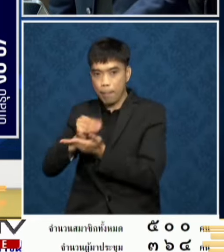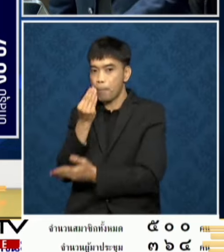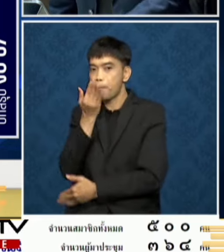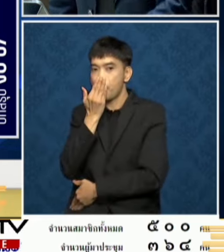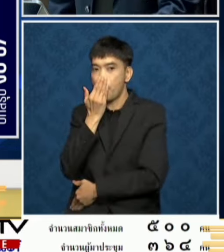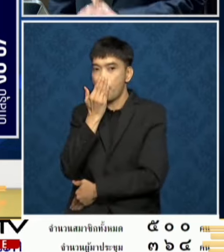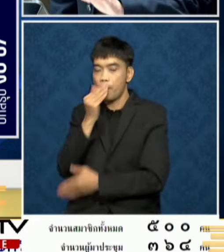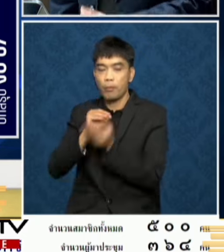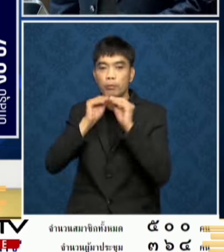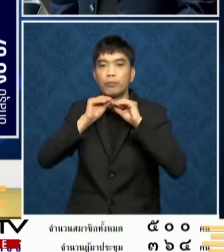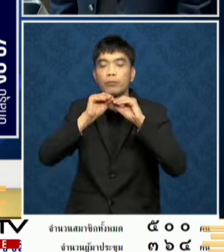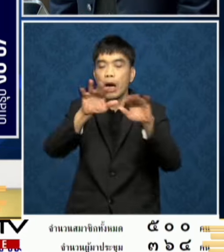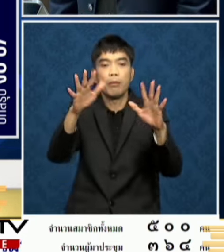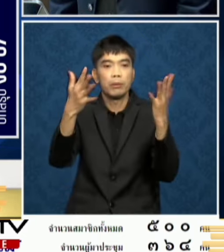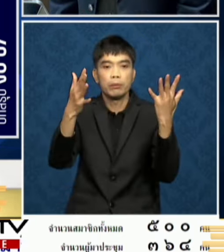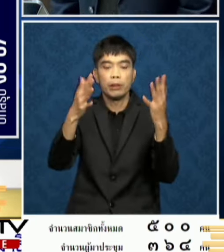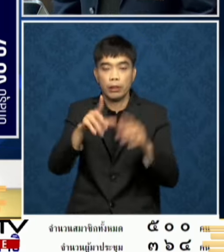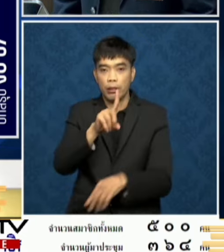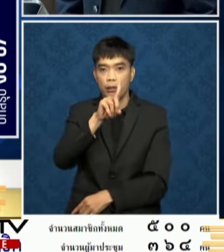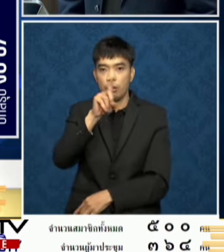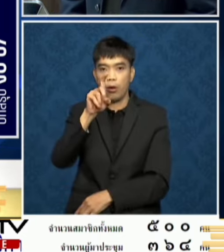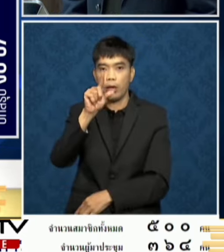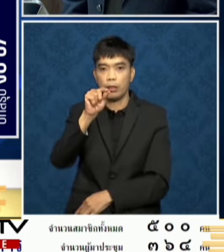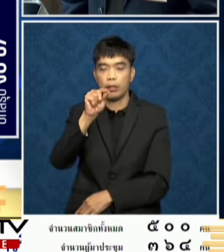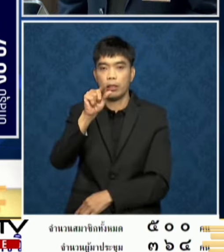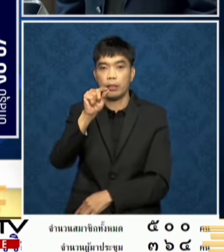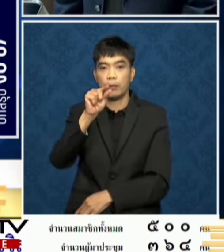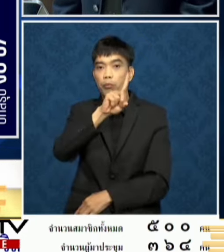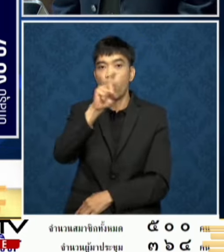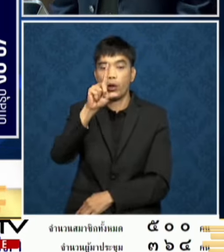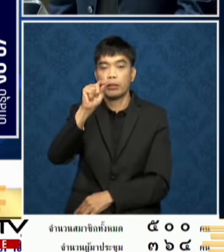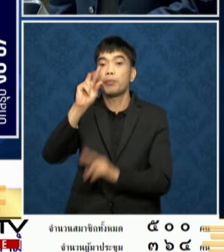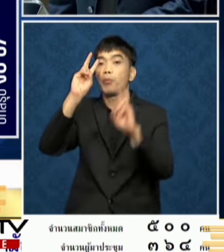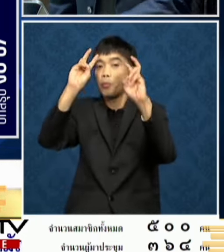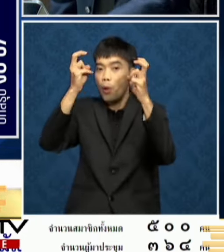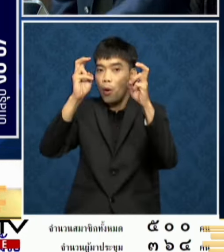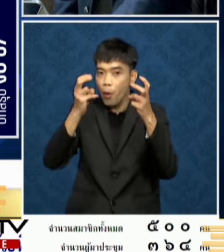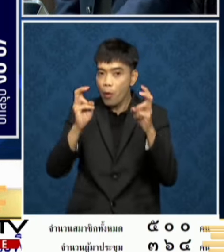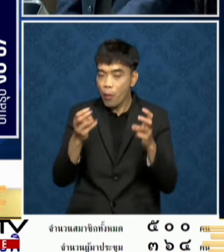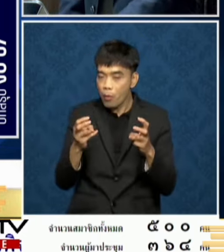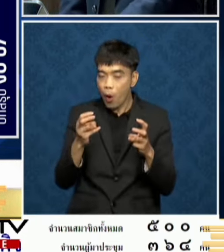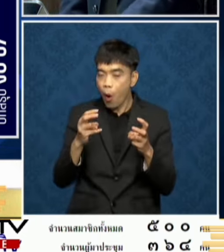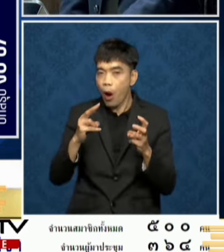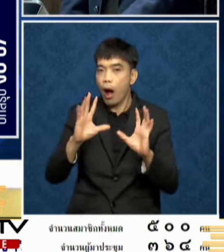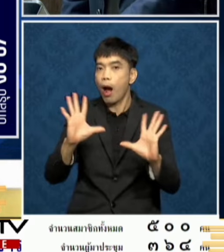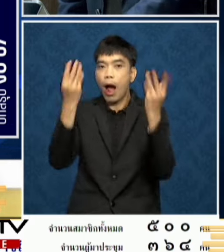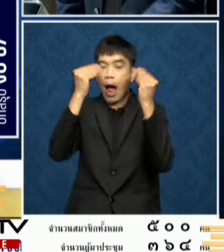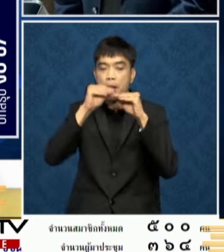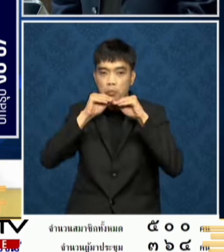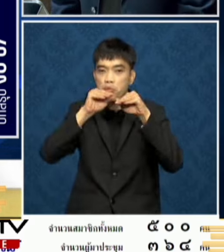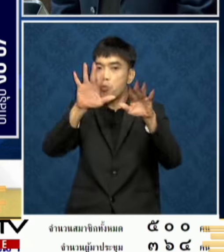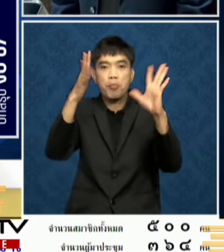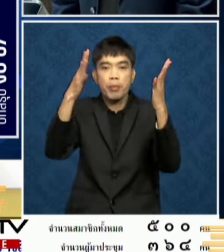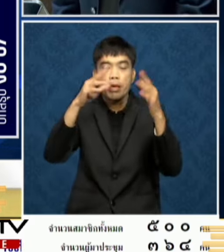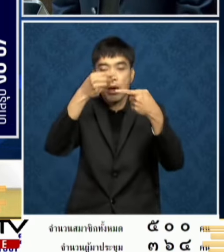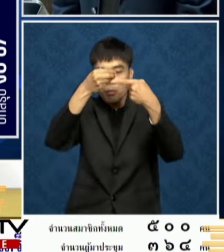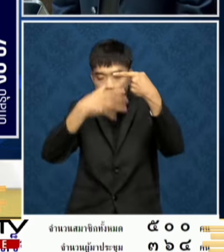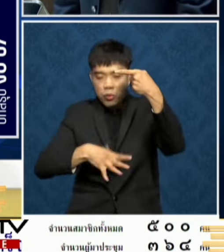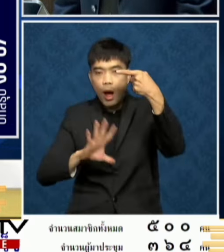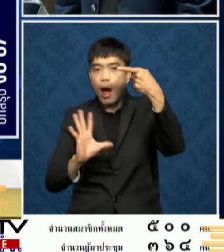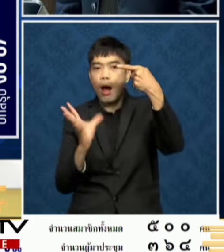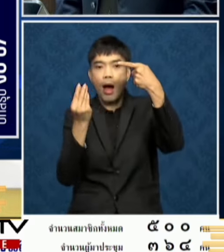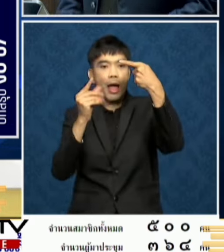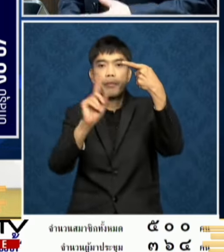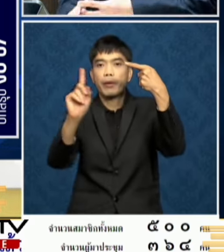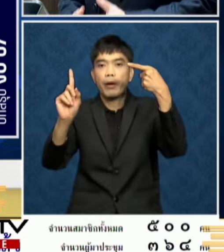ครับว่า120เรื่องที่หายไปเนี่ยมันหายไปไหนครับสไลด์ถัดไปครับทางศูนย์นะครับได้แบ่งข่าวที่ตรว